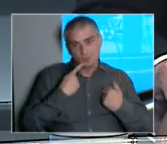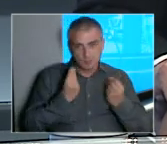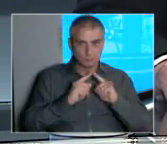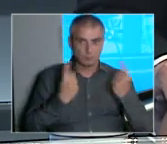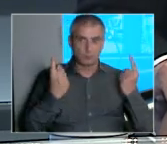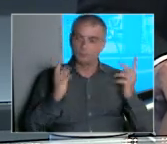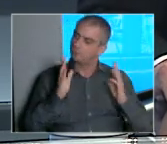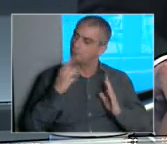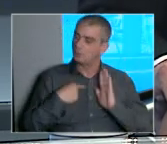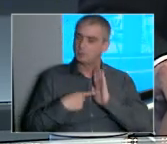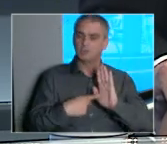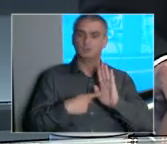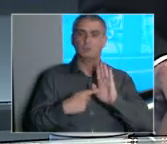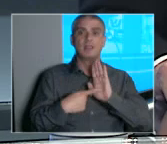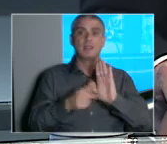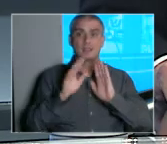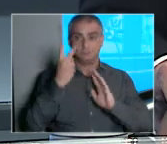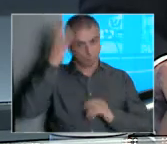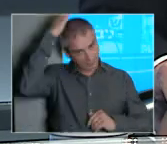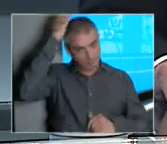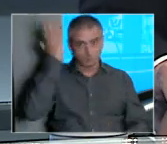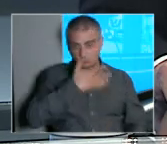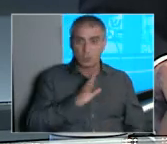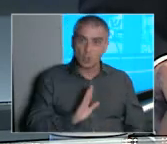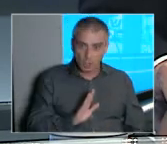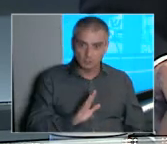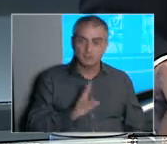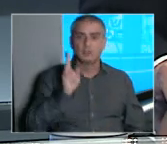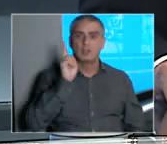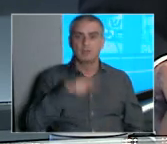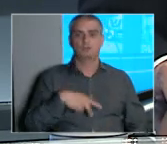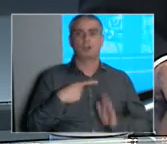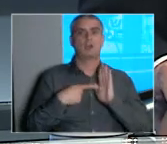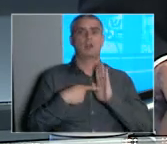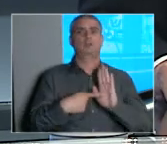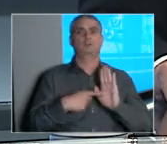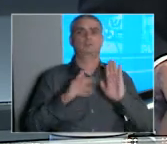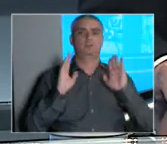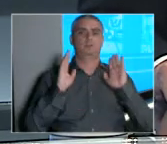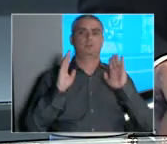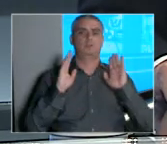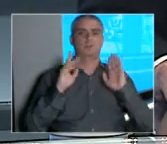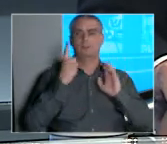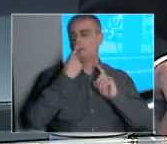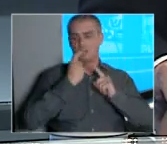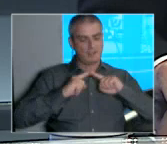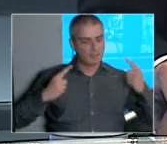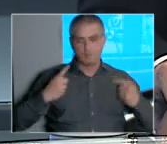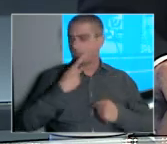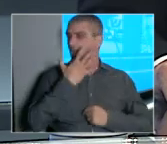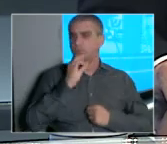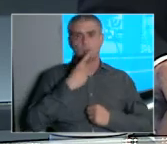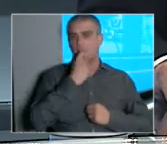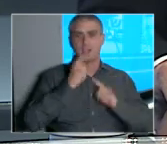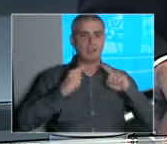אחר. בוא נשמיע כאן, נראה שגם עם שתי כיפות שחורות על הראש, אפשר להשמיע 100 גוונים, 50 גוונים,